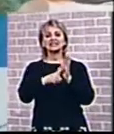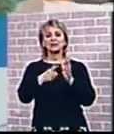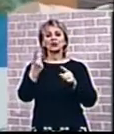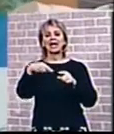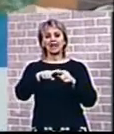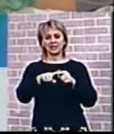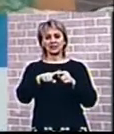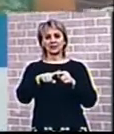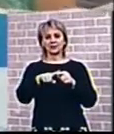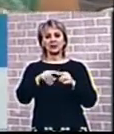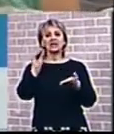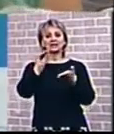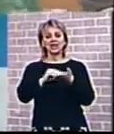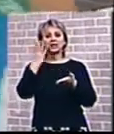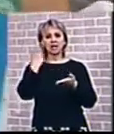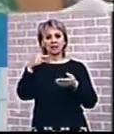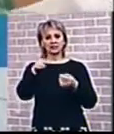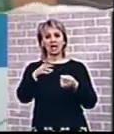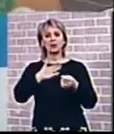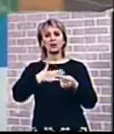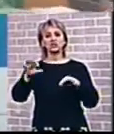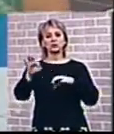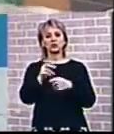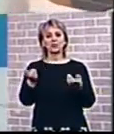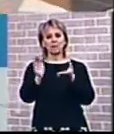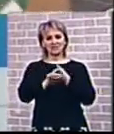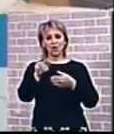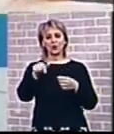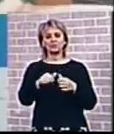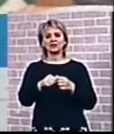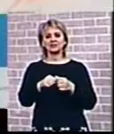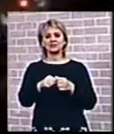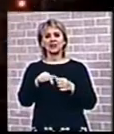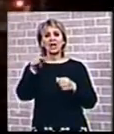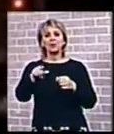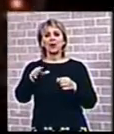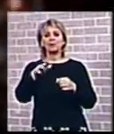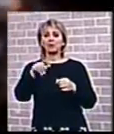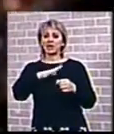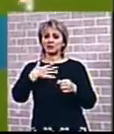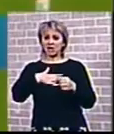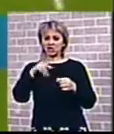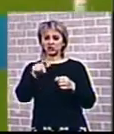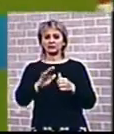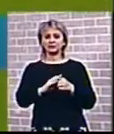это дата, когда мы с мужем познакомились. Он будет болельщиком.